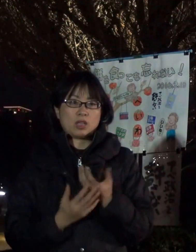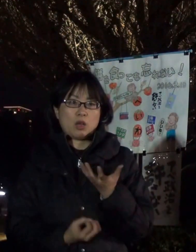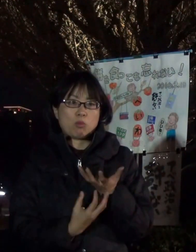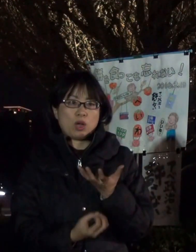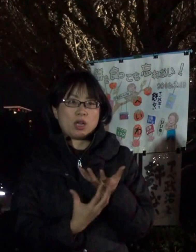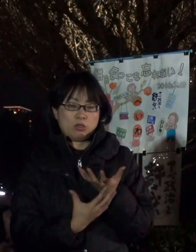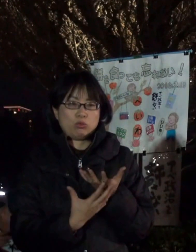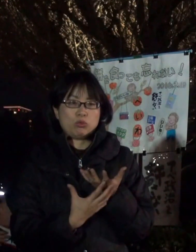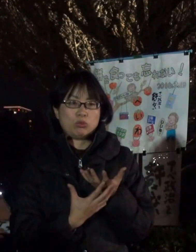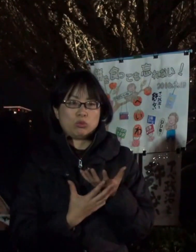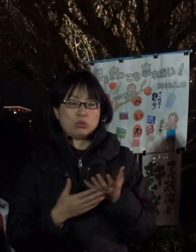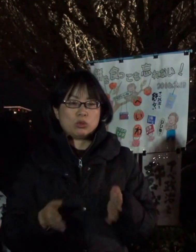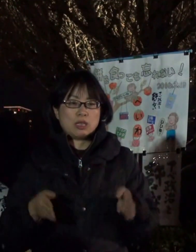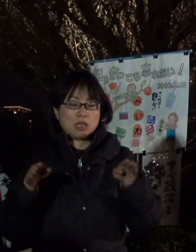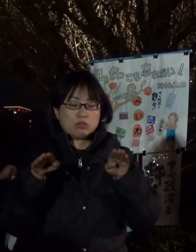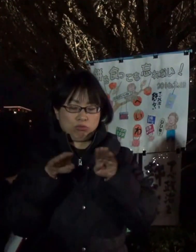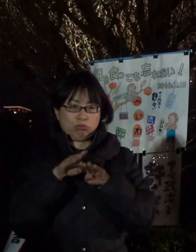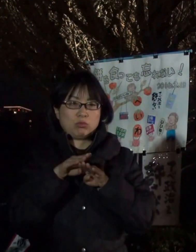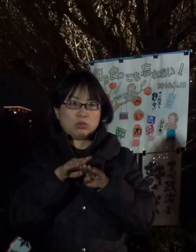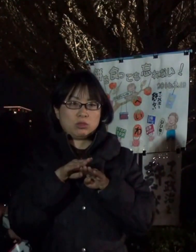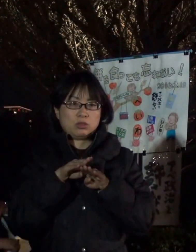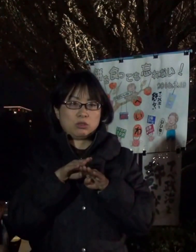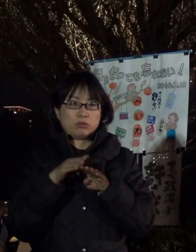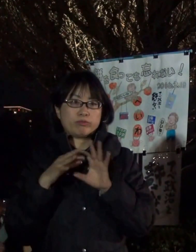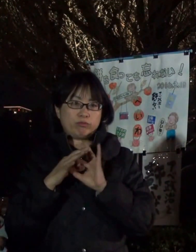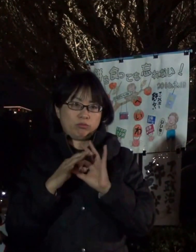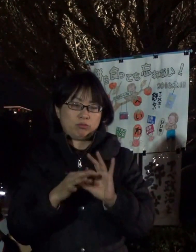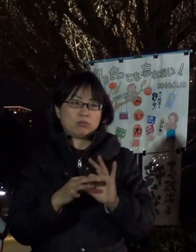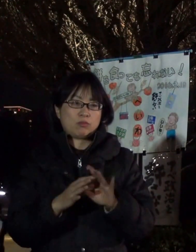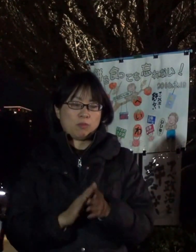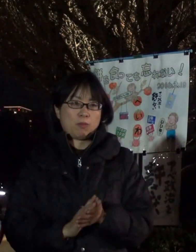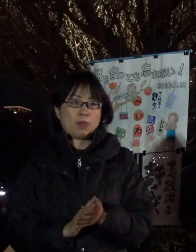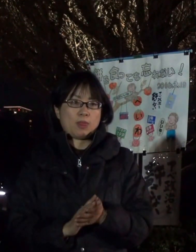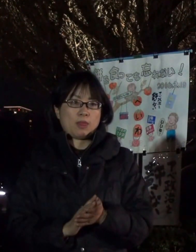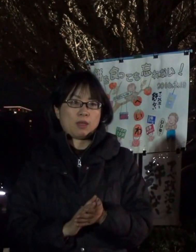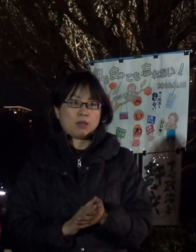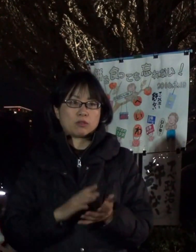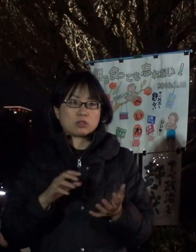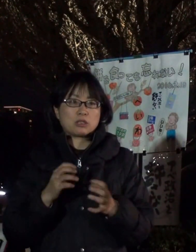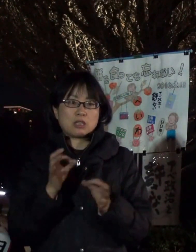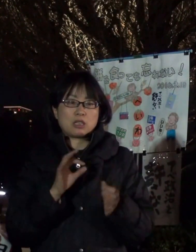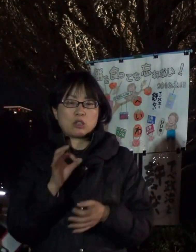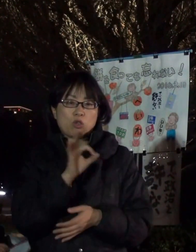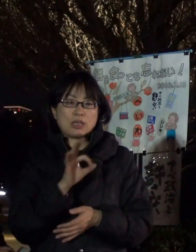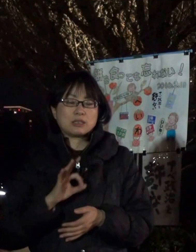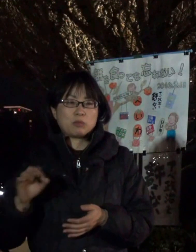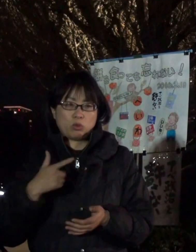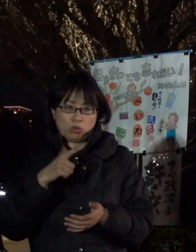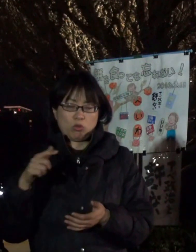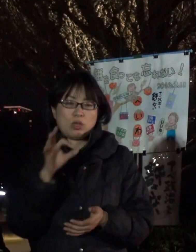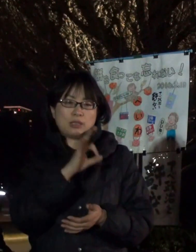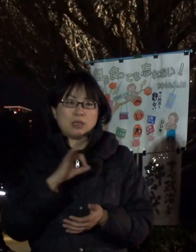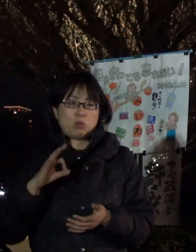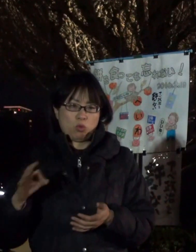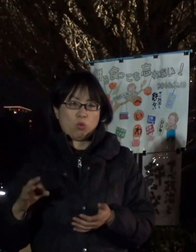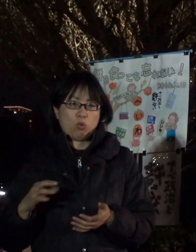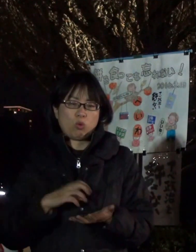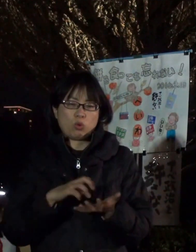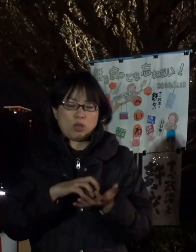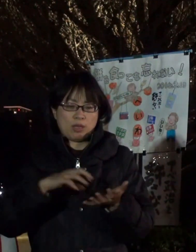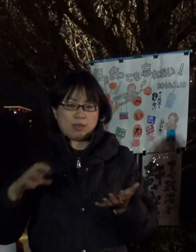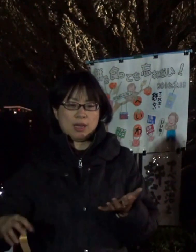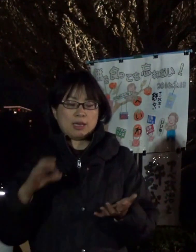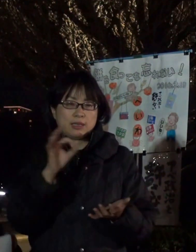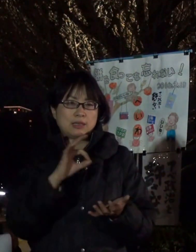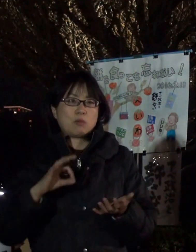関する続報です。で、雑固体廃棄物焼却設備に関しては、2月10日に試験焼却を行う直